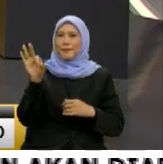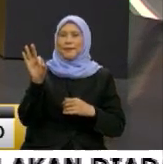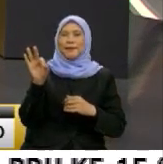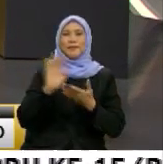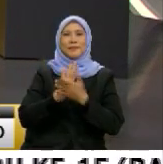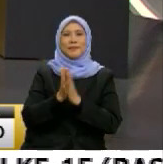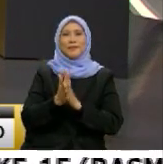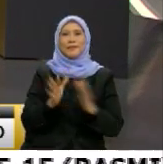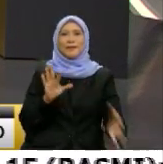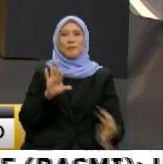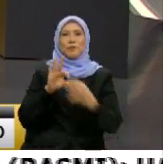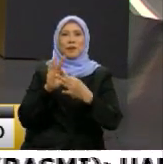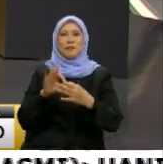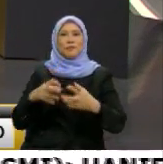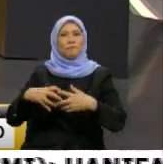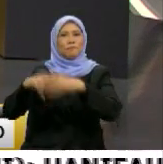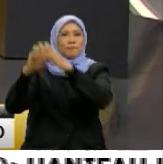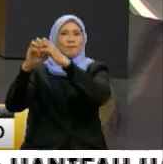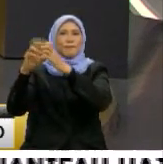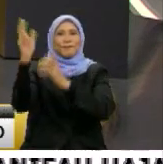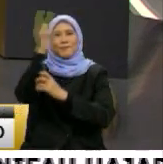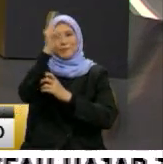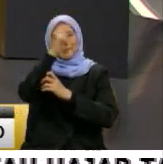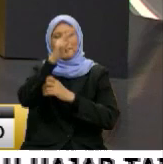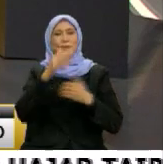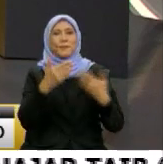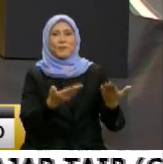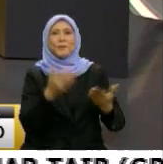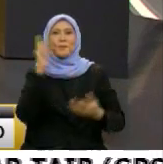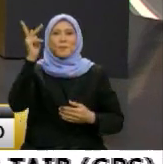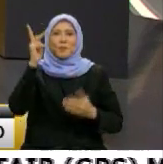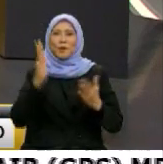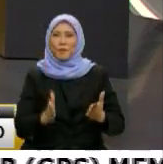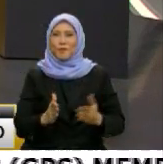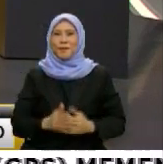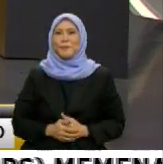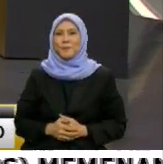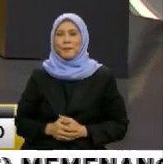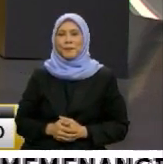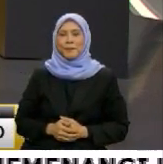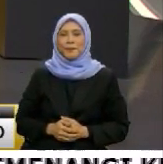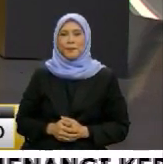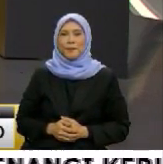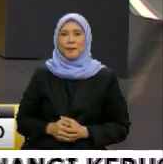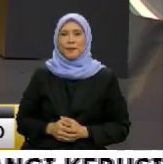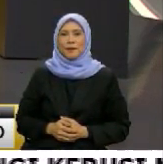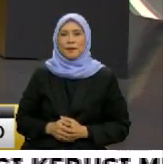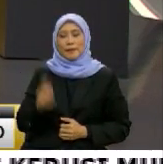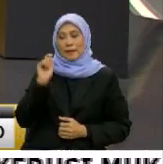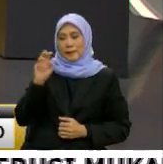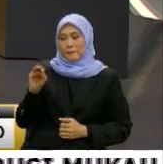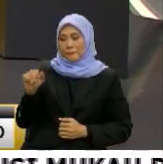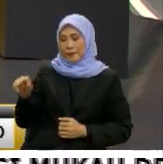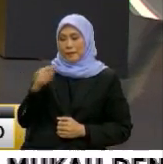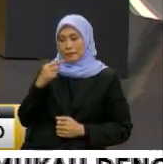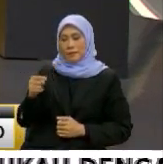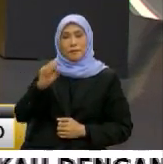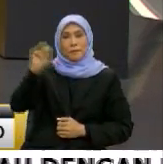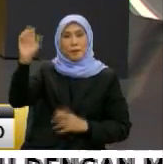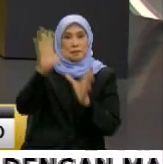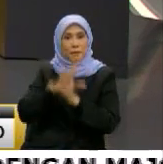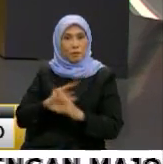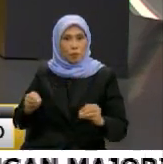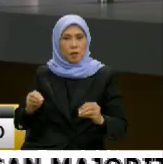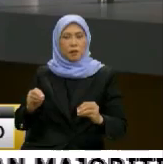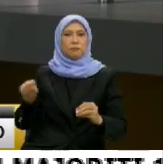sebagai gabungan untuk membentuk kerajaan. Jadi bagaimana, Prof? Okey, kita kalau lihat macam yang Matt katakan tadi, Sabah dan Sarawak